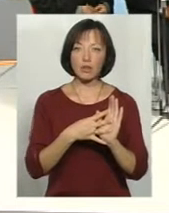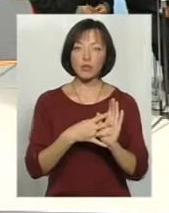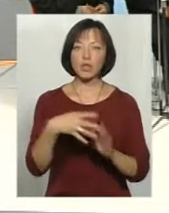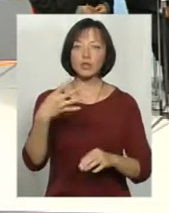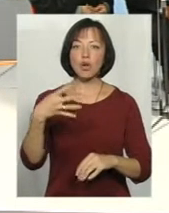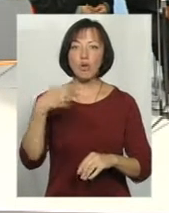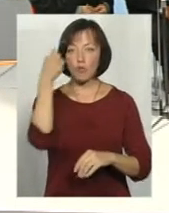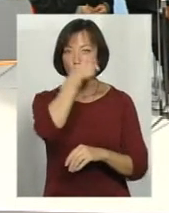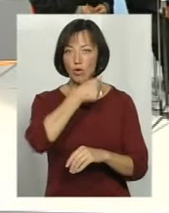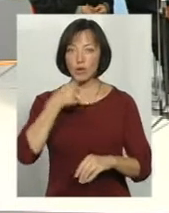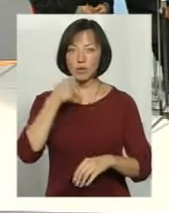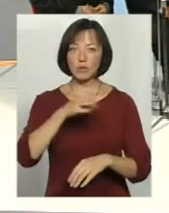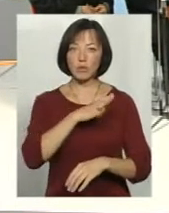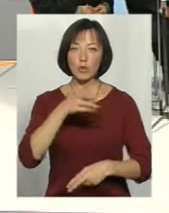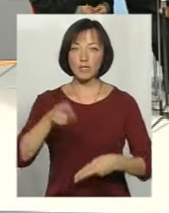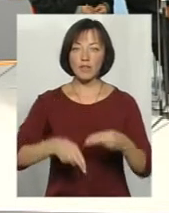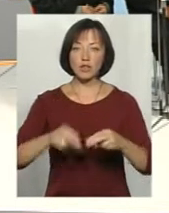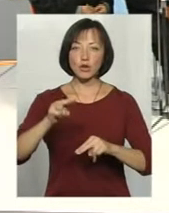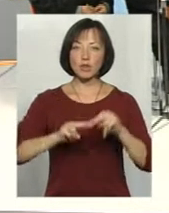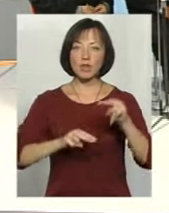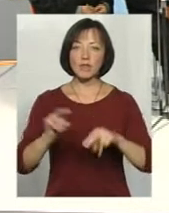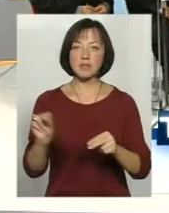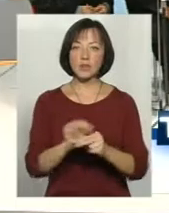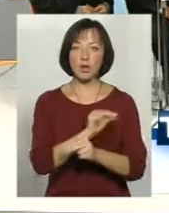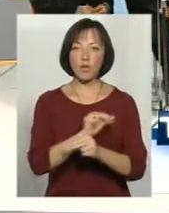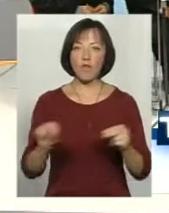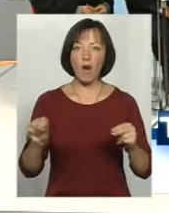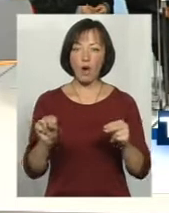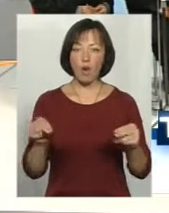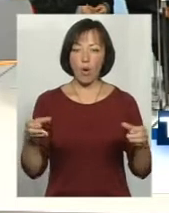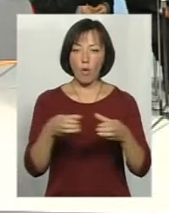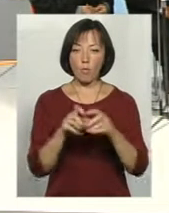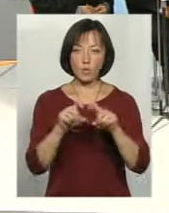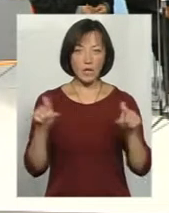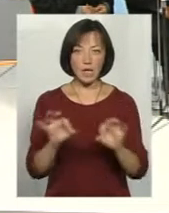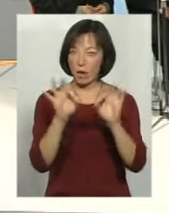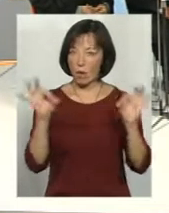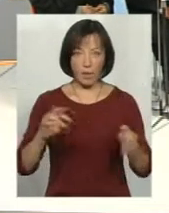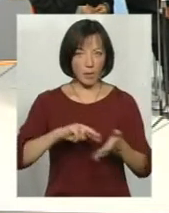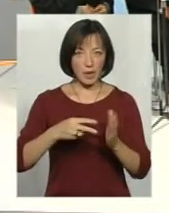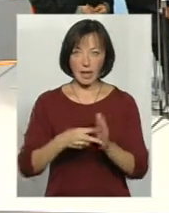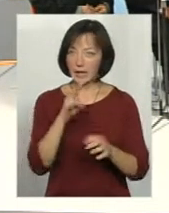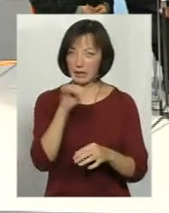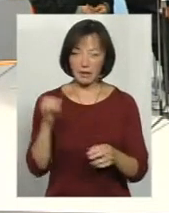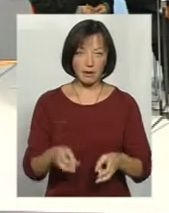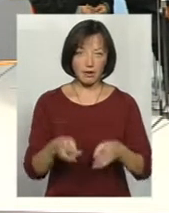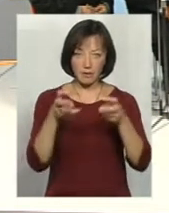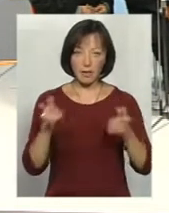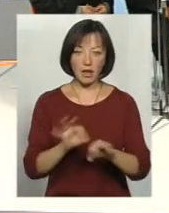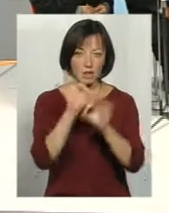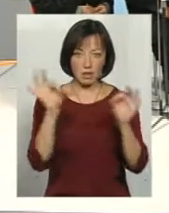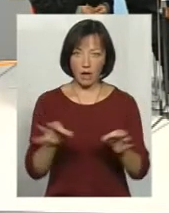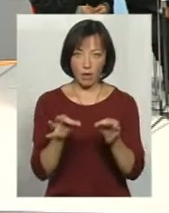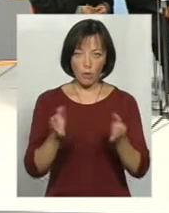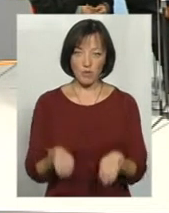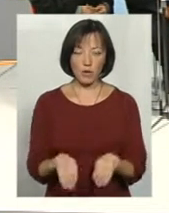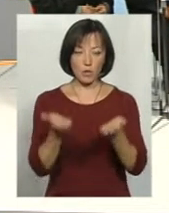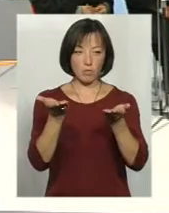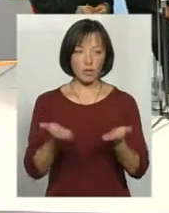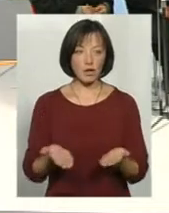1939 році було завершено будівництво лікувального корпусу. І там ніколи не передбачалося ні ліфта, ні будь-якого підйомника? Да,